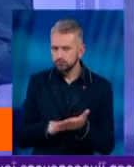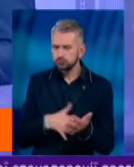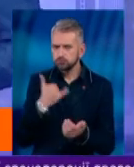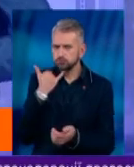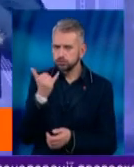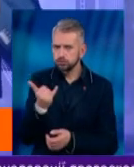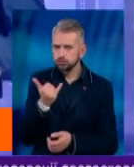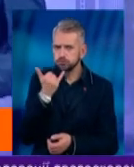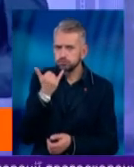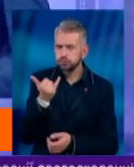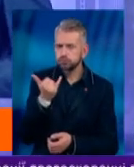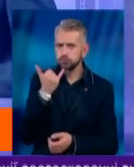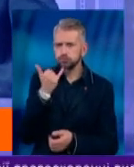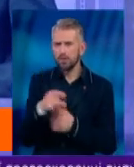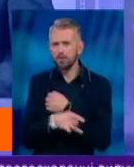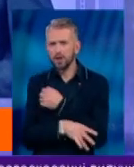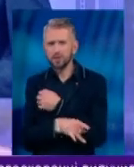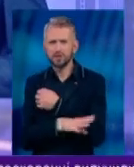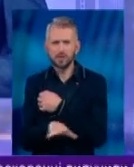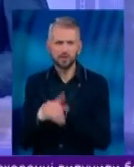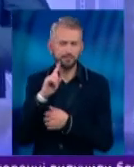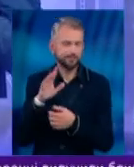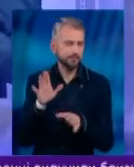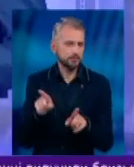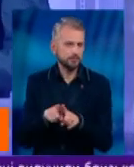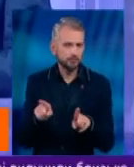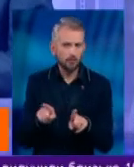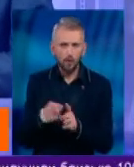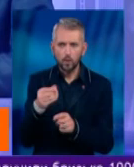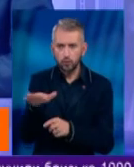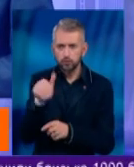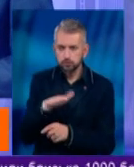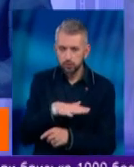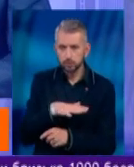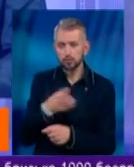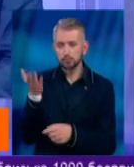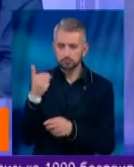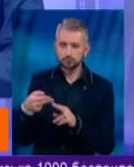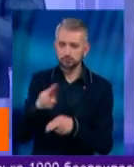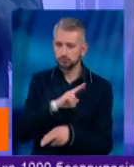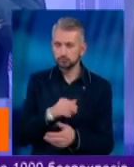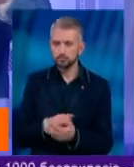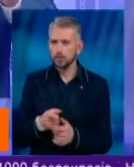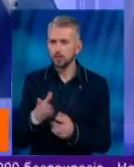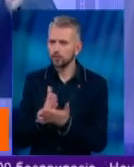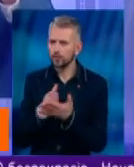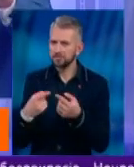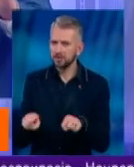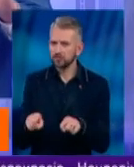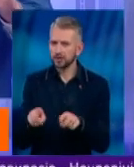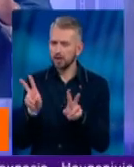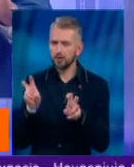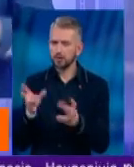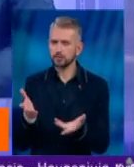не банкрут, так, пам'ятатимуть, що гроші були взяті і хочуть повернути їх назад. Ну, якщо вже буде рішення... Чи це вже зовсім інша трішки